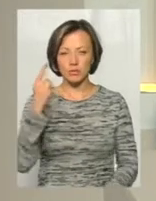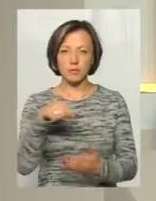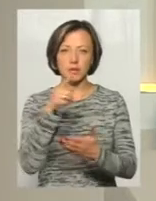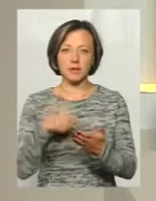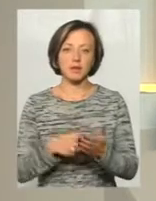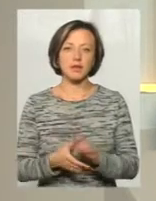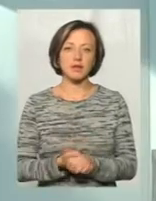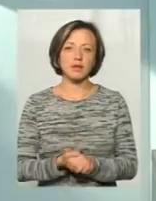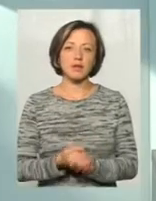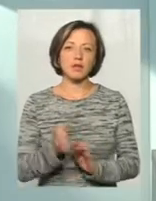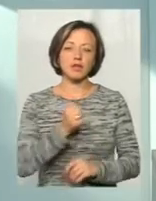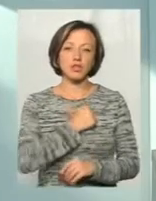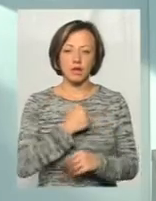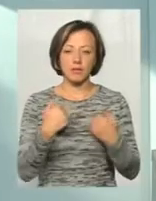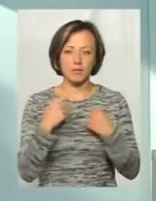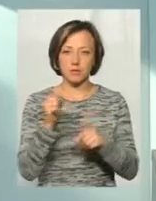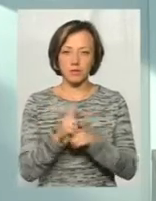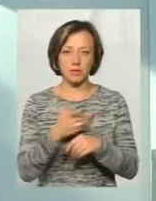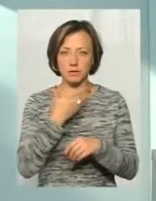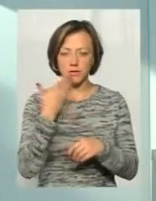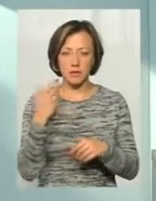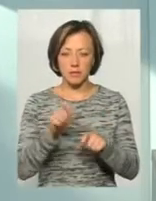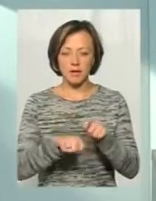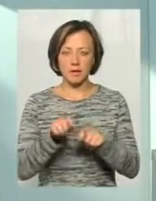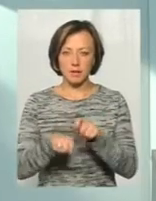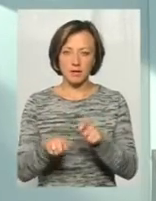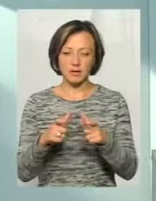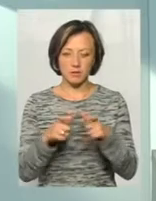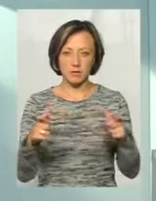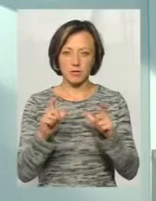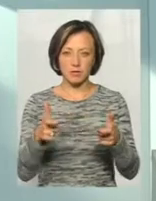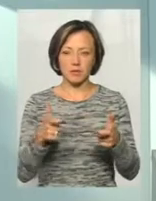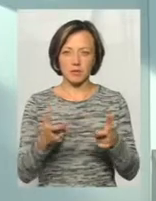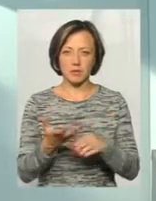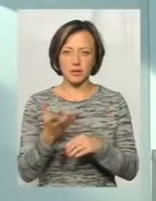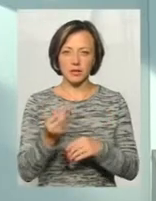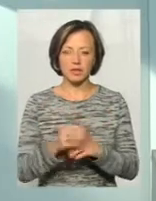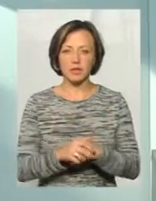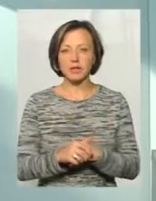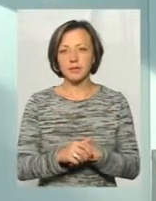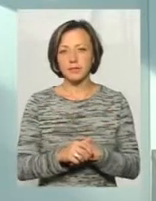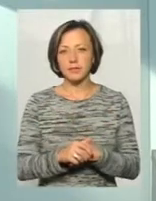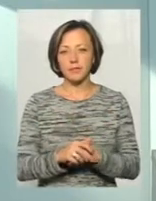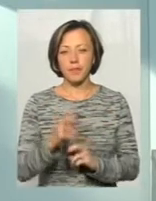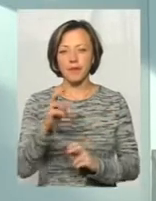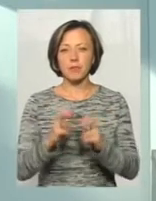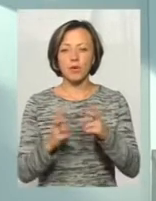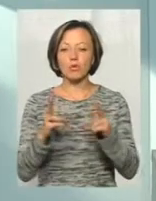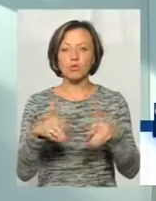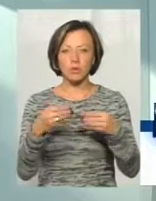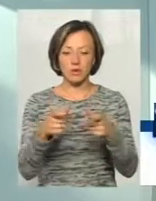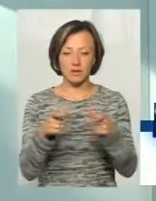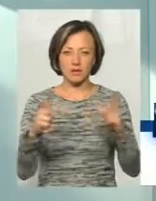вам. Ну, на жаль, таких повноважень немає у нас, щоб повлияти, скажімо так, на підприємства, які нараховують оцю